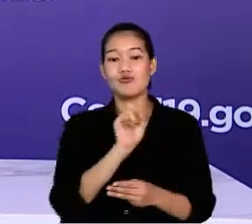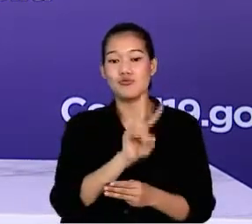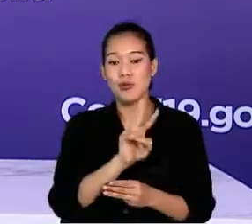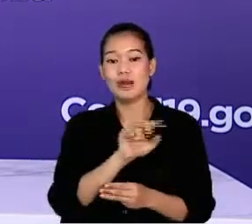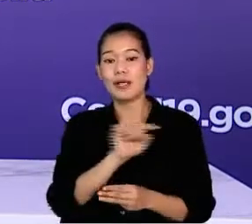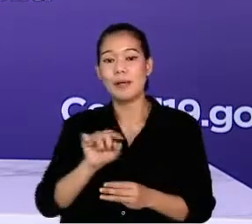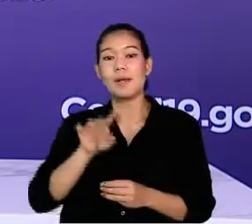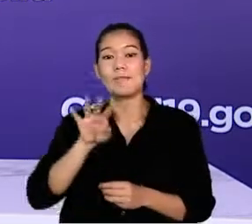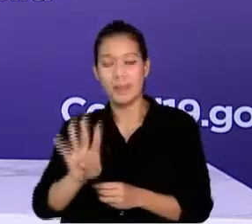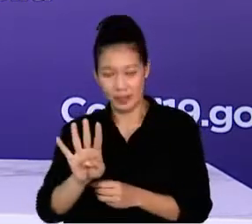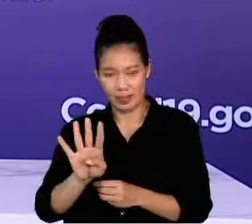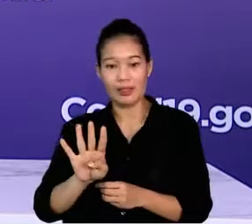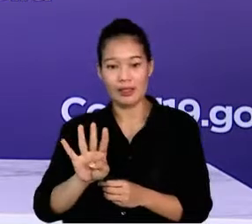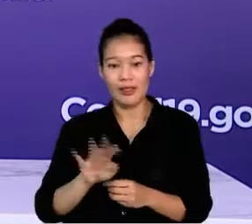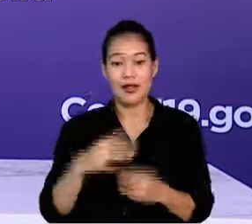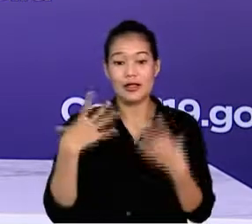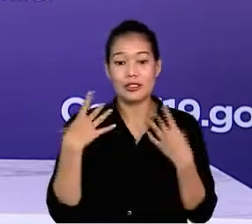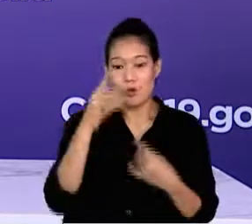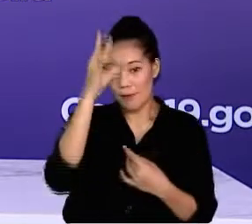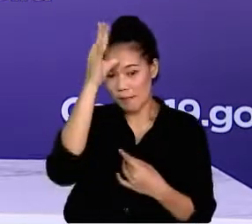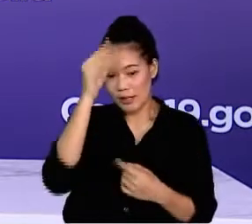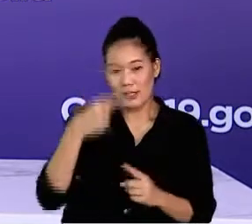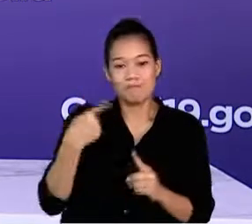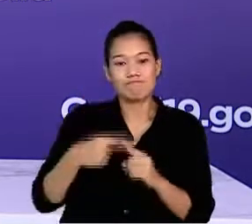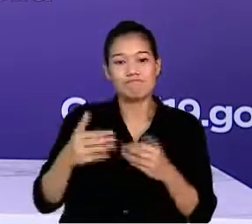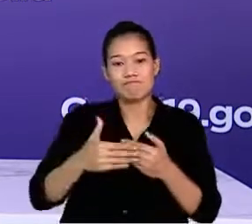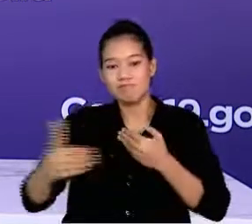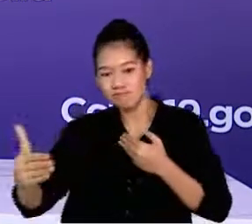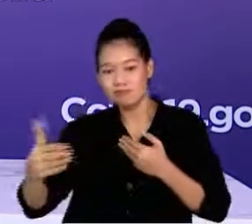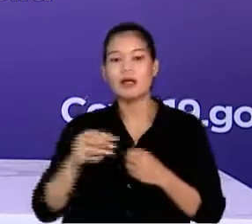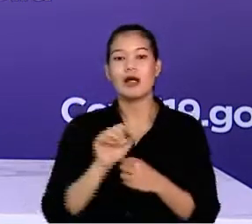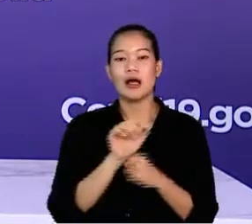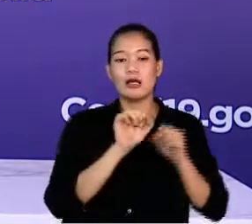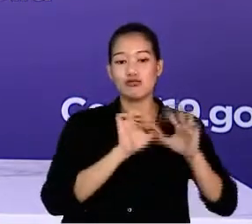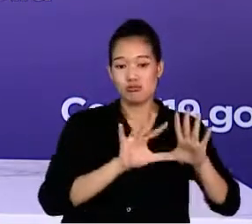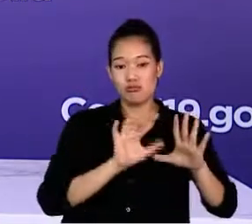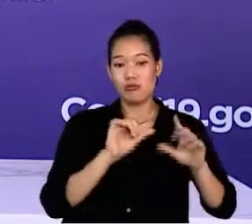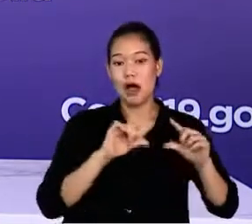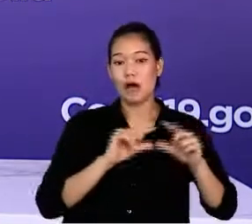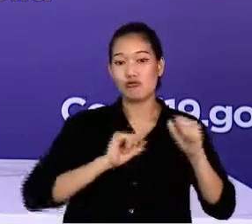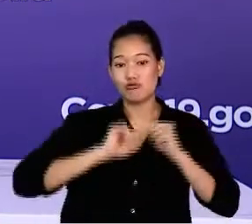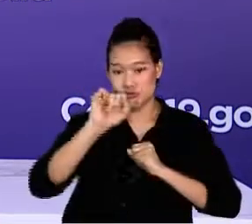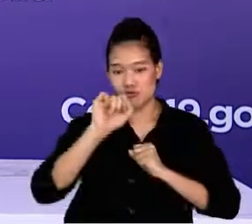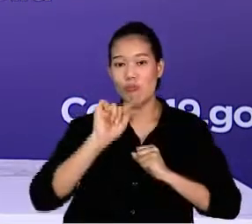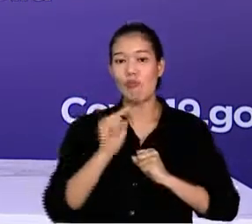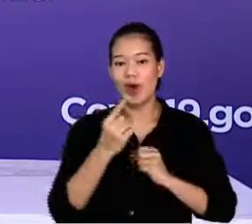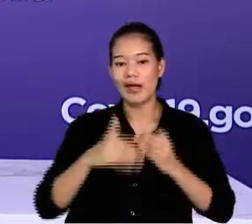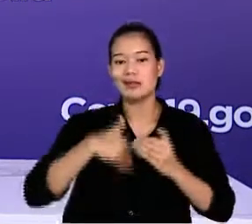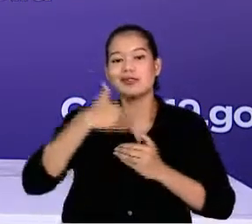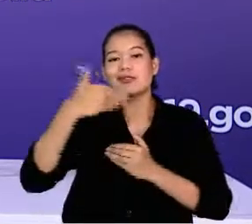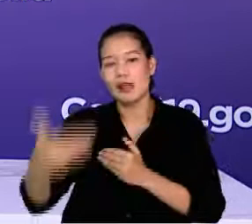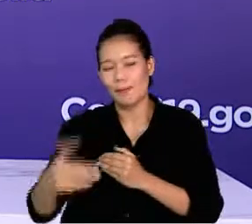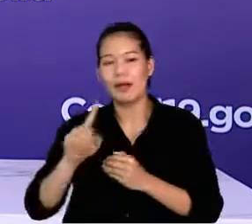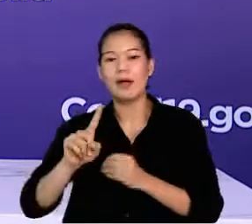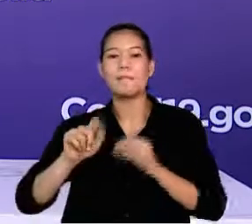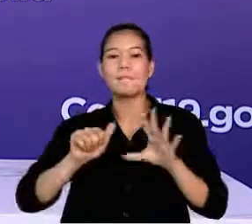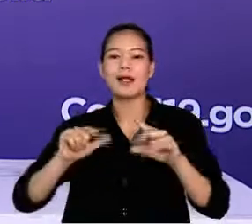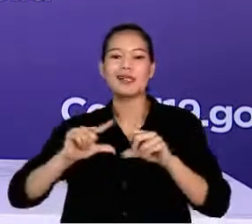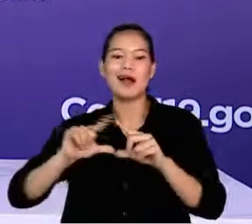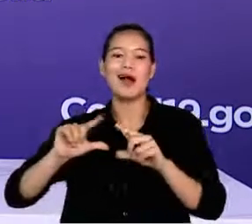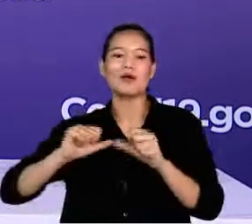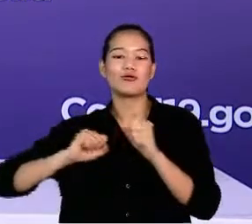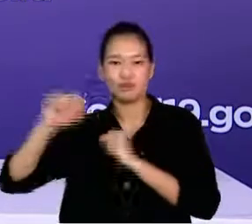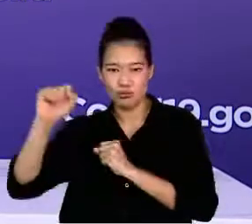2-4 di jawa-bali diperpanjang terhitung dari tanggal 10 Agustus hingga 16 Agustus